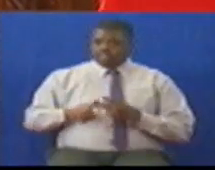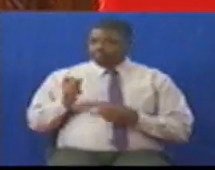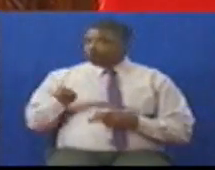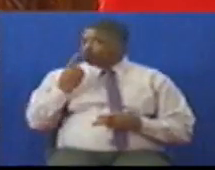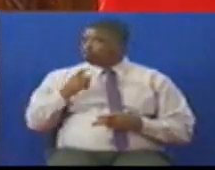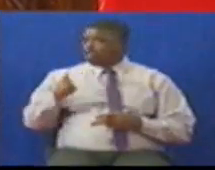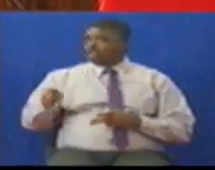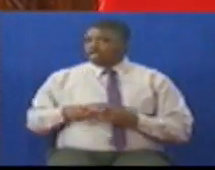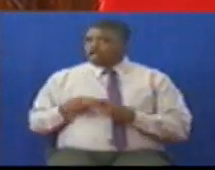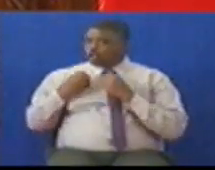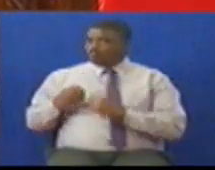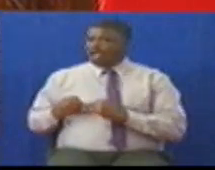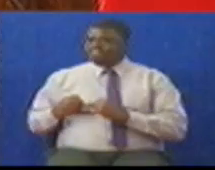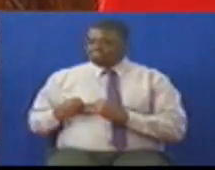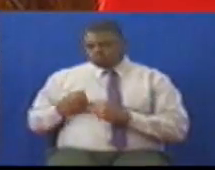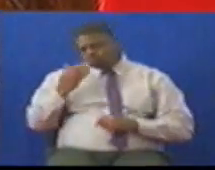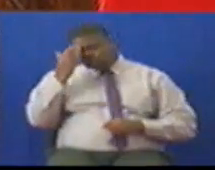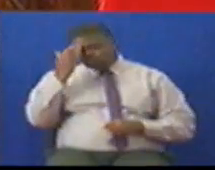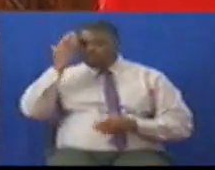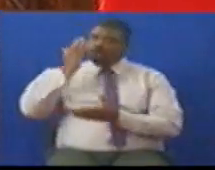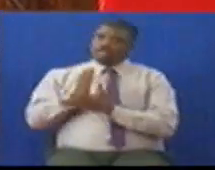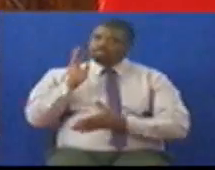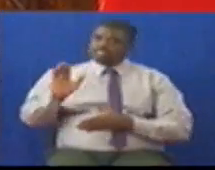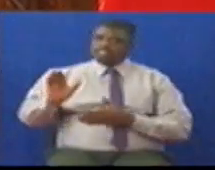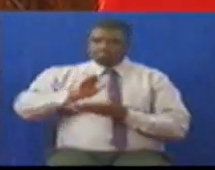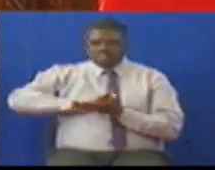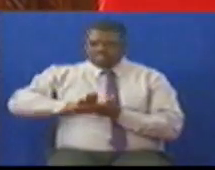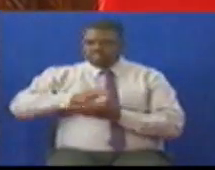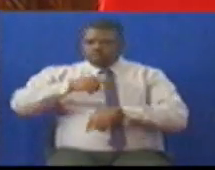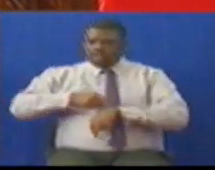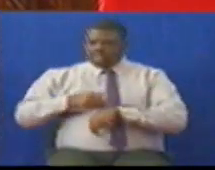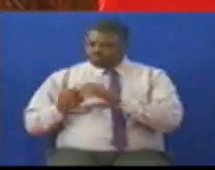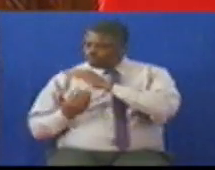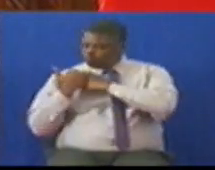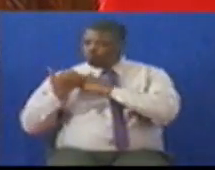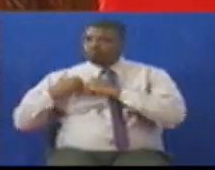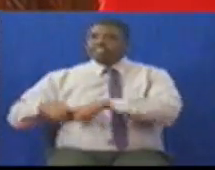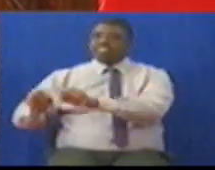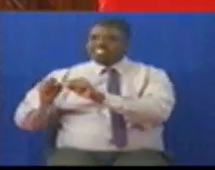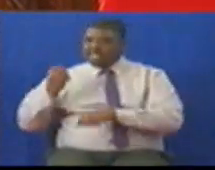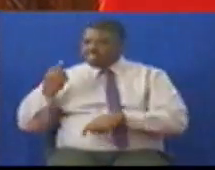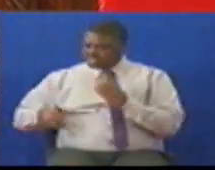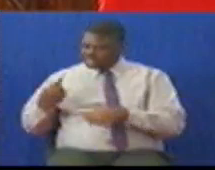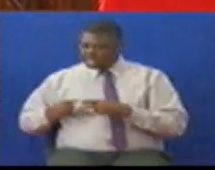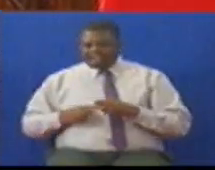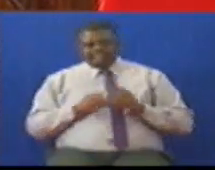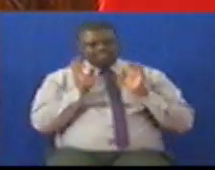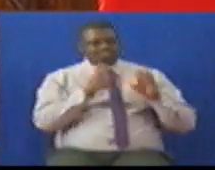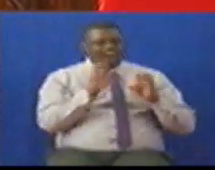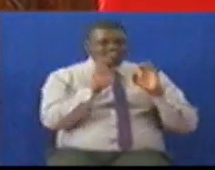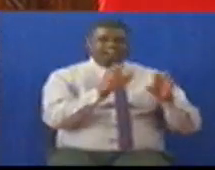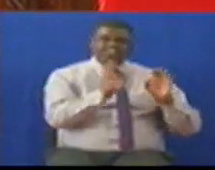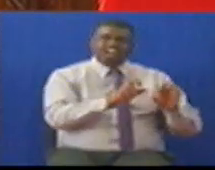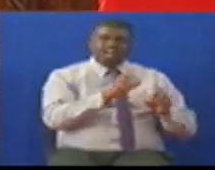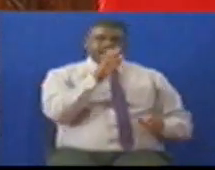kwa ukomavu wao katika kutambua haki zao za msingi wakati wa kutekeleza majukumu yao ya kisiasa licha ya vitisho vingi kutoka kwa